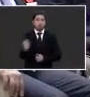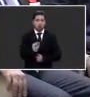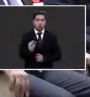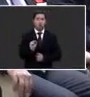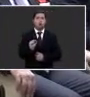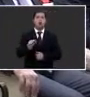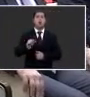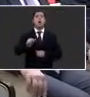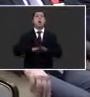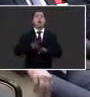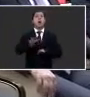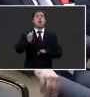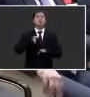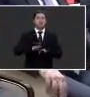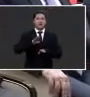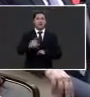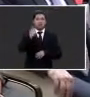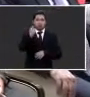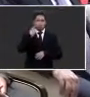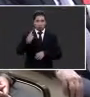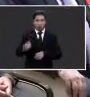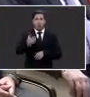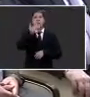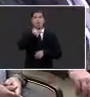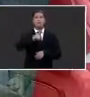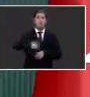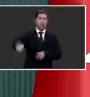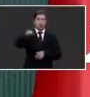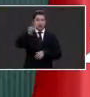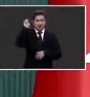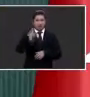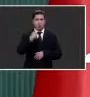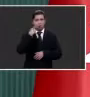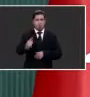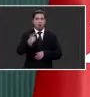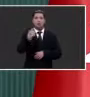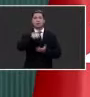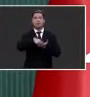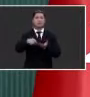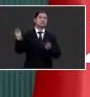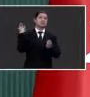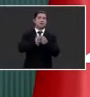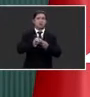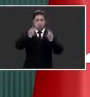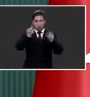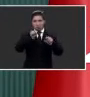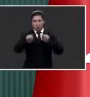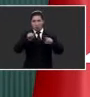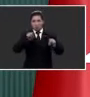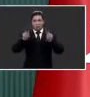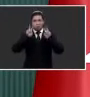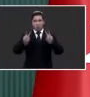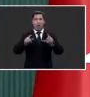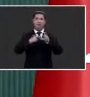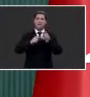askeri ücretlimize ve emeklilerimize yaptığımız ücret artışları gibi hususların